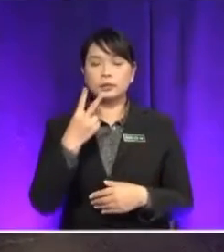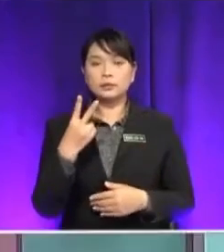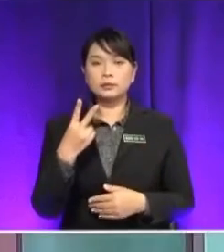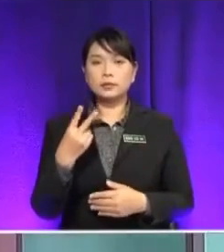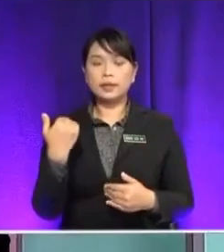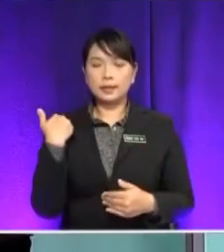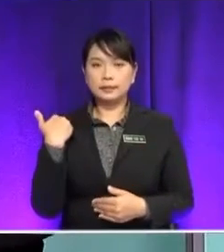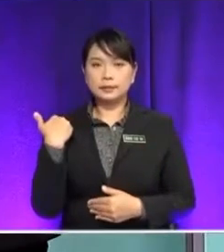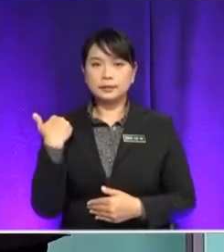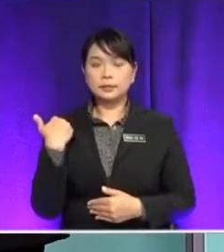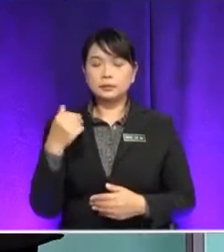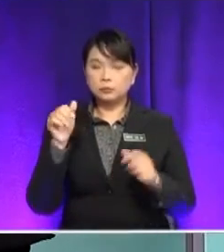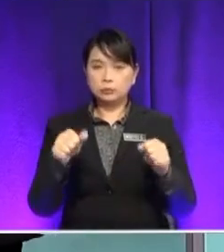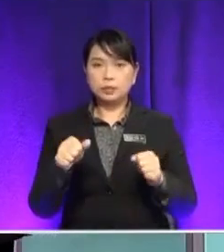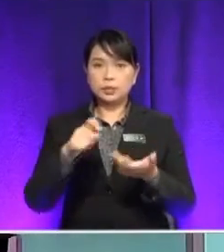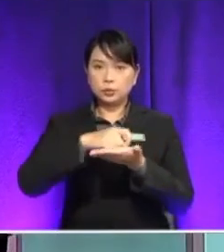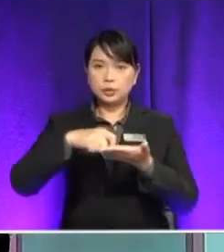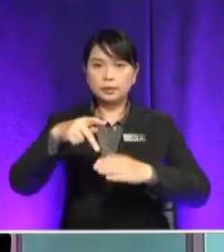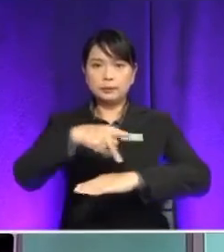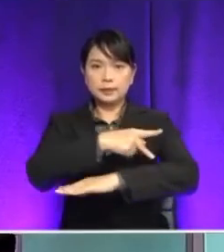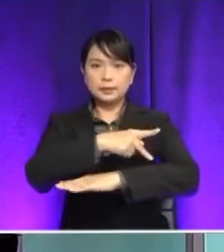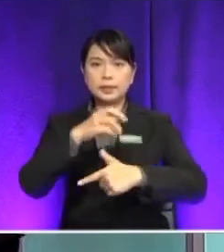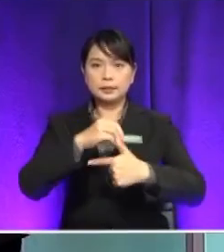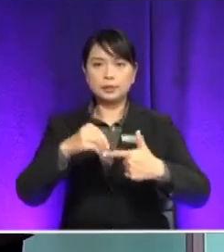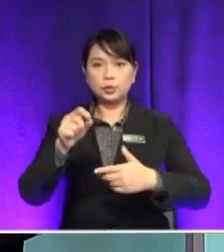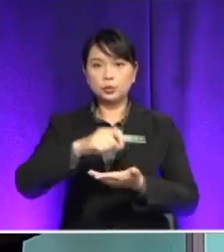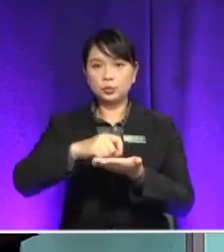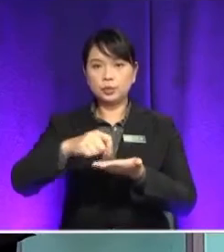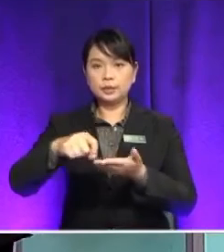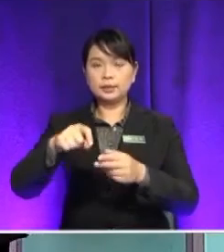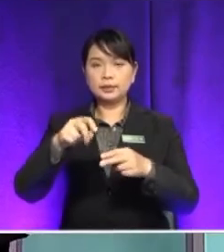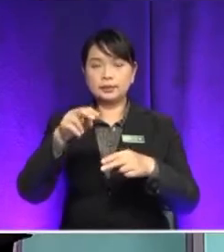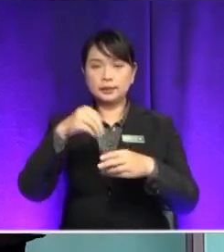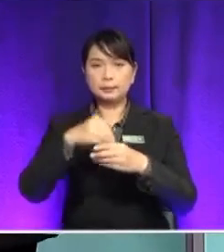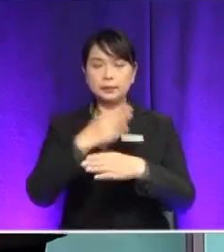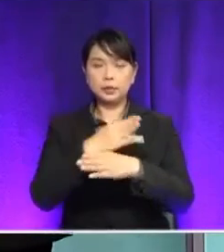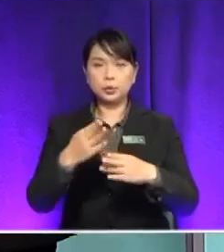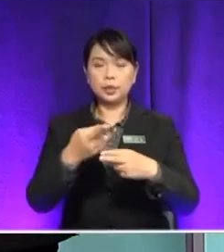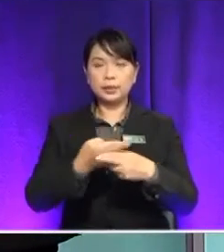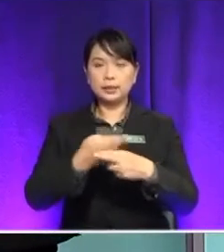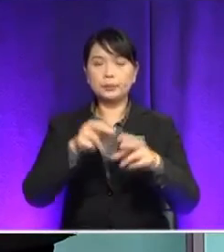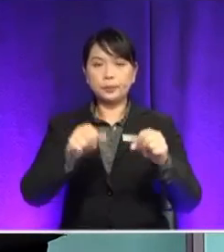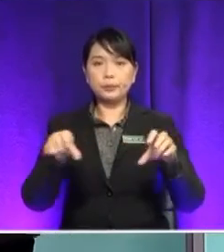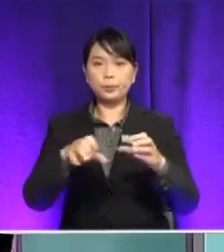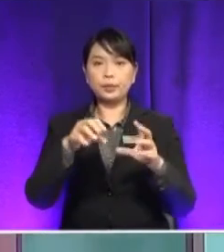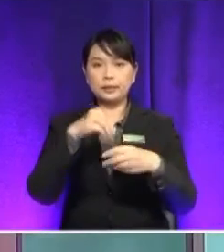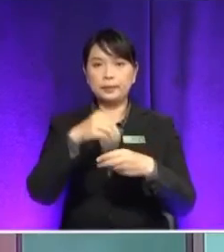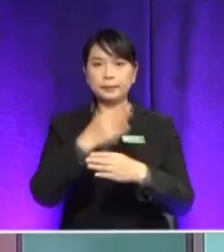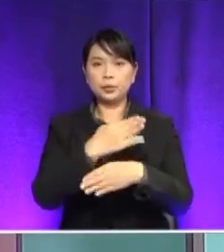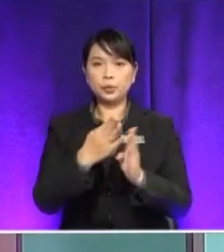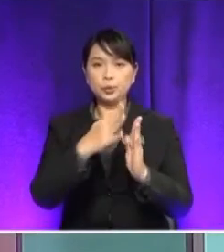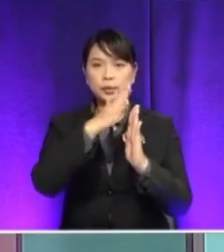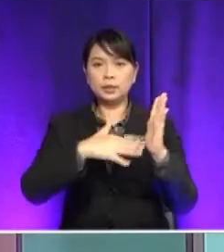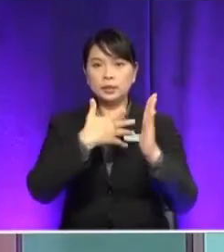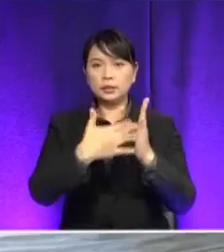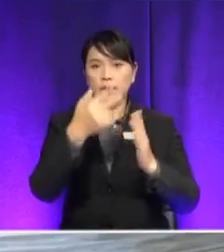110 panjang modern gede jadi saya bagi yang paling senang Buaya sedang Ayo betul cuma kita buat jadwal gimana